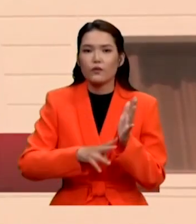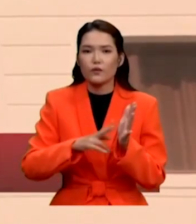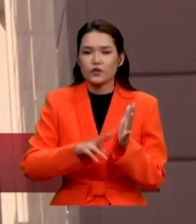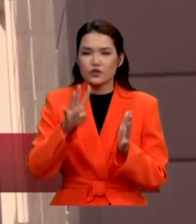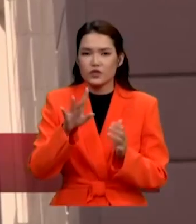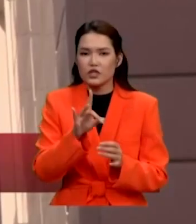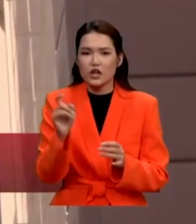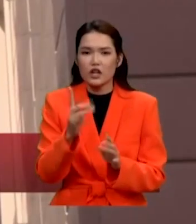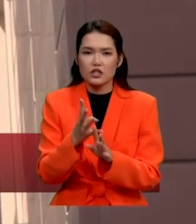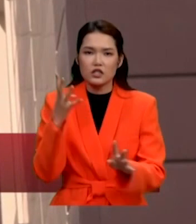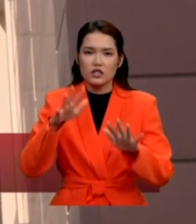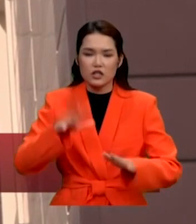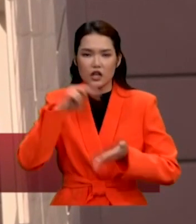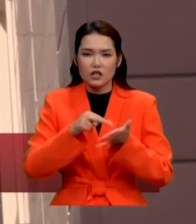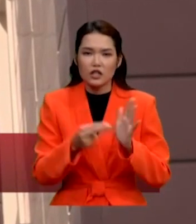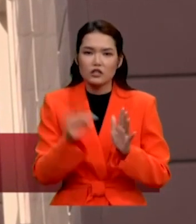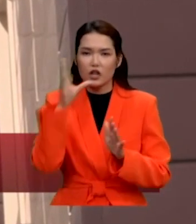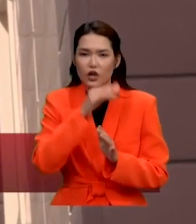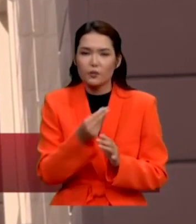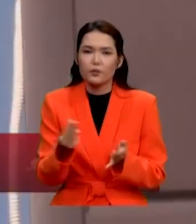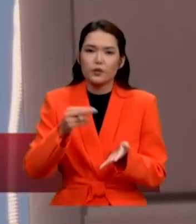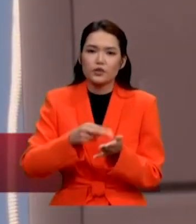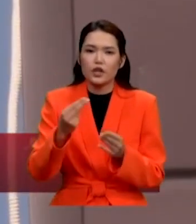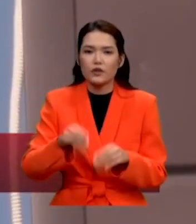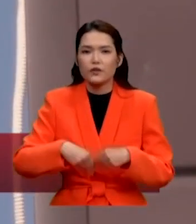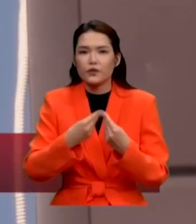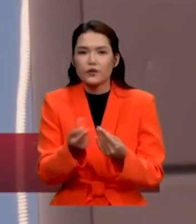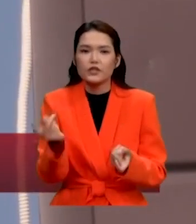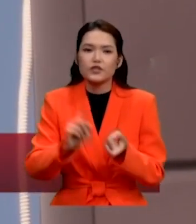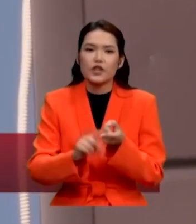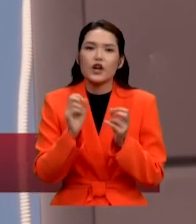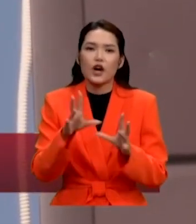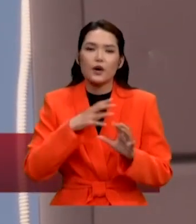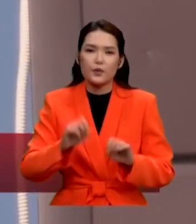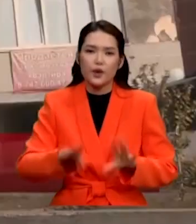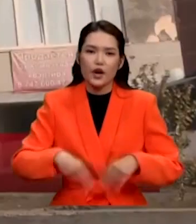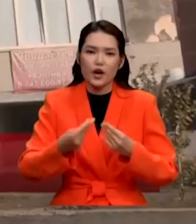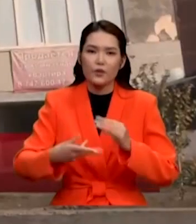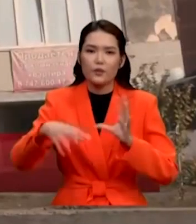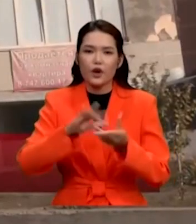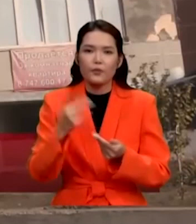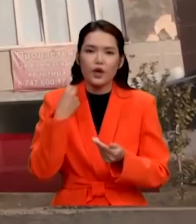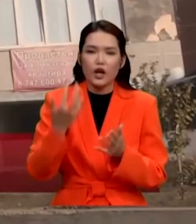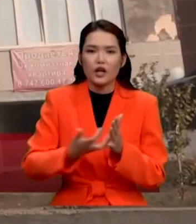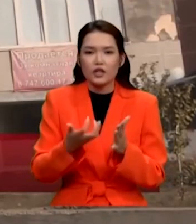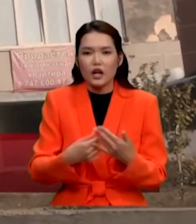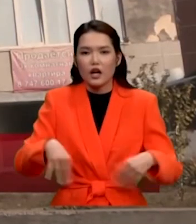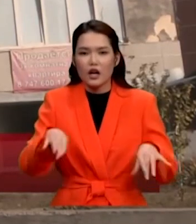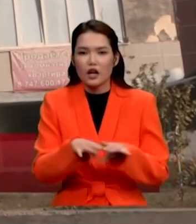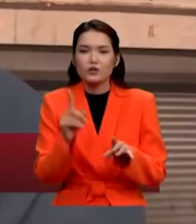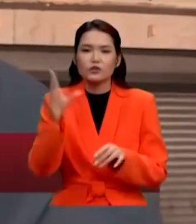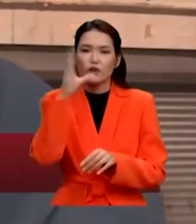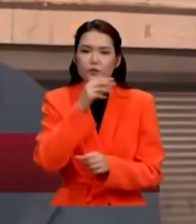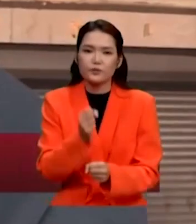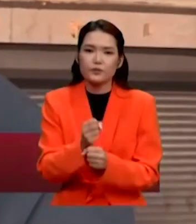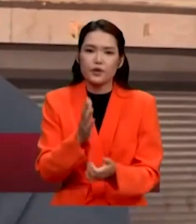заявки. Правда, все планы могут споткнуться об финансировании. Главное, чтобы городские депутаты одобрили траты хотя бы на половину домов.